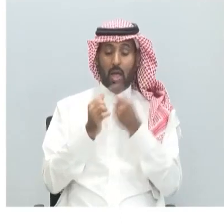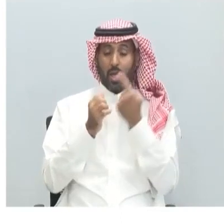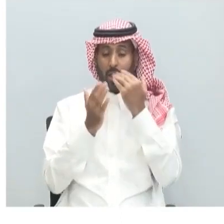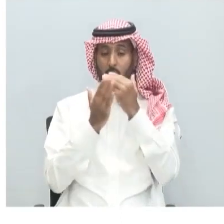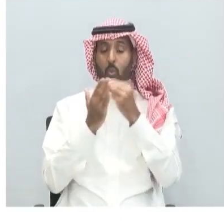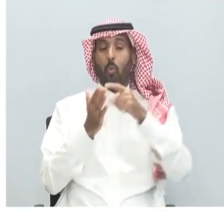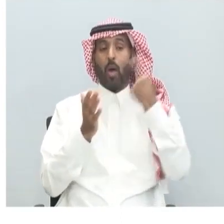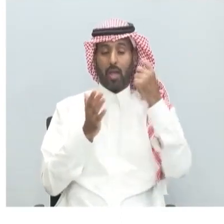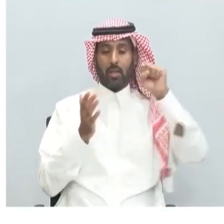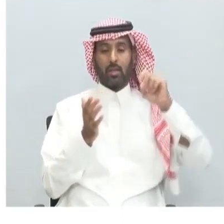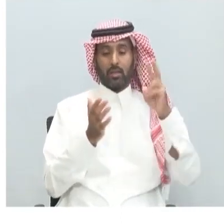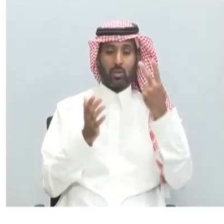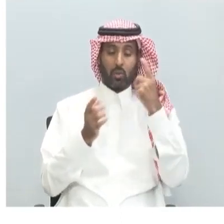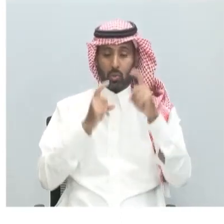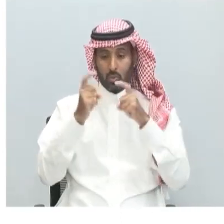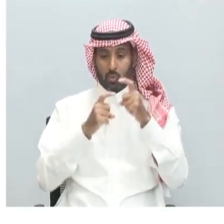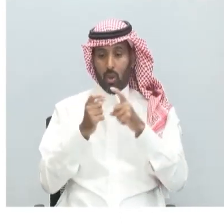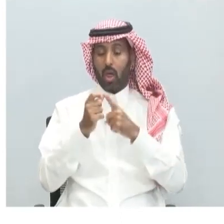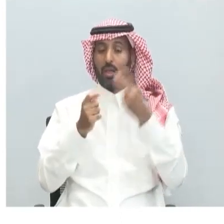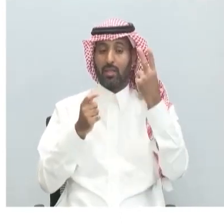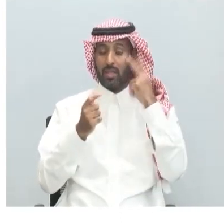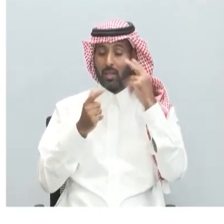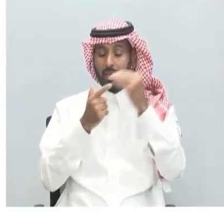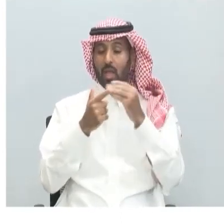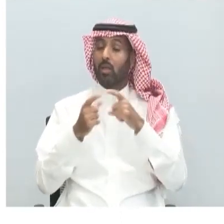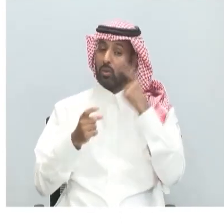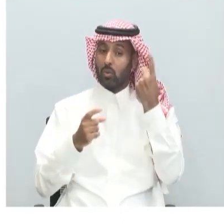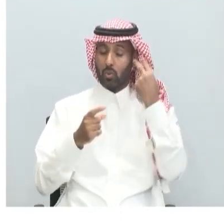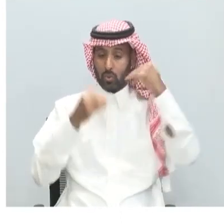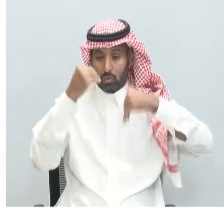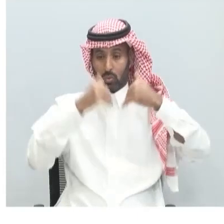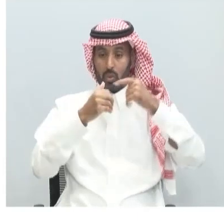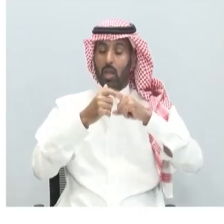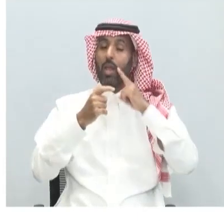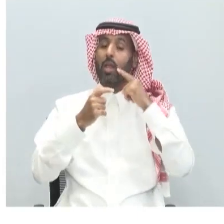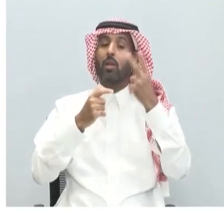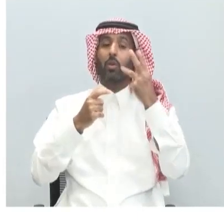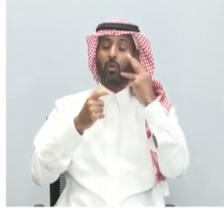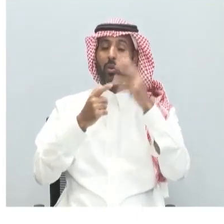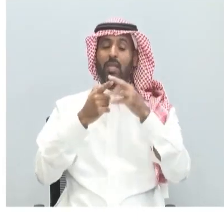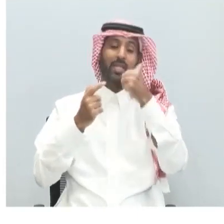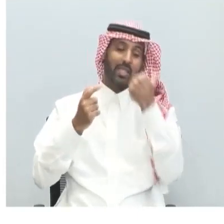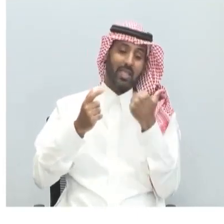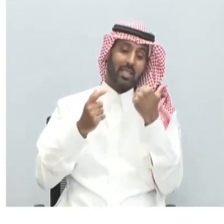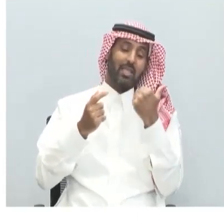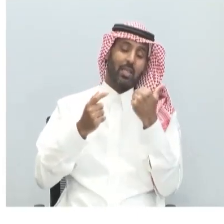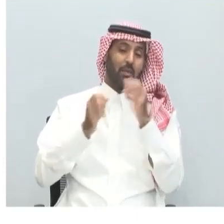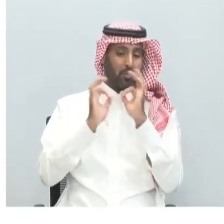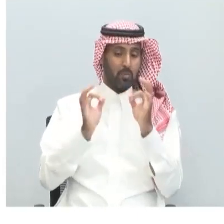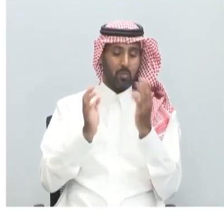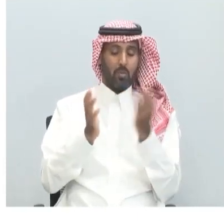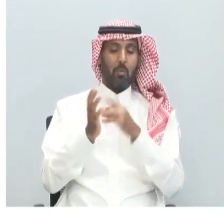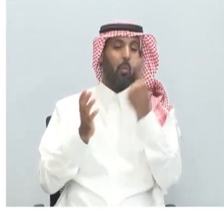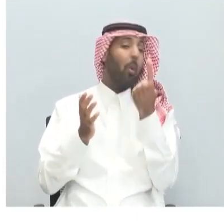فيه الكترونين المستوى الثاني الالكتروني المستوى الثاني بسته الكترونات جميعهم مكتمله